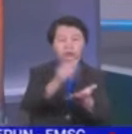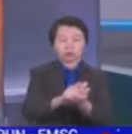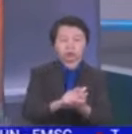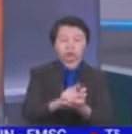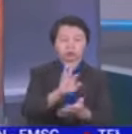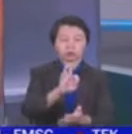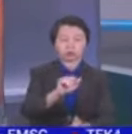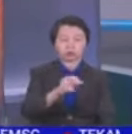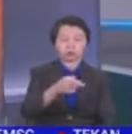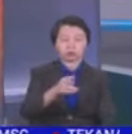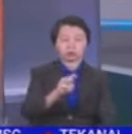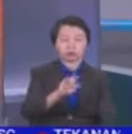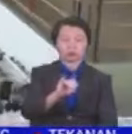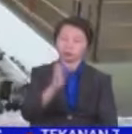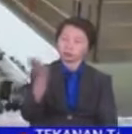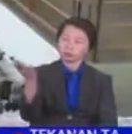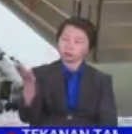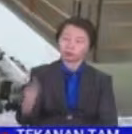Fahmi Zaidi.